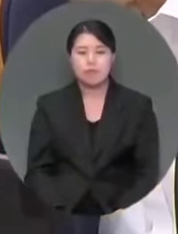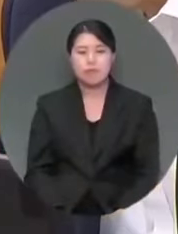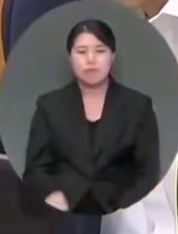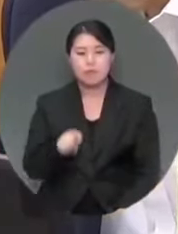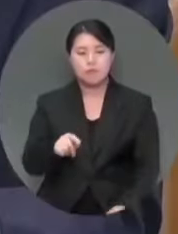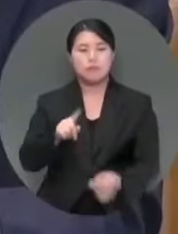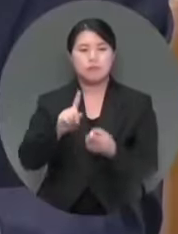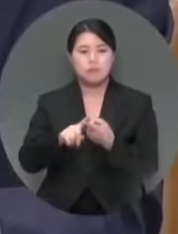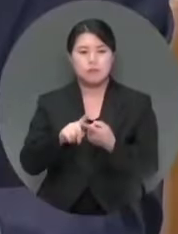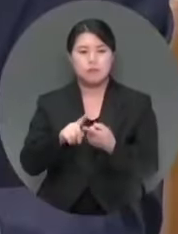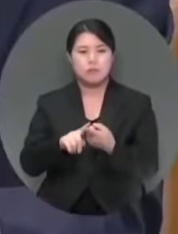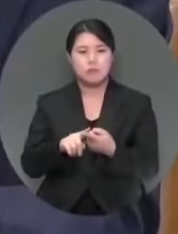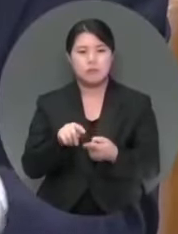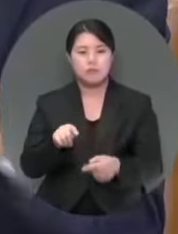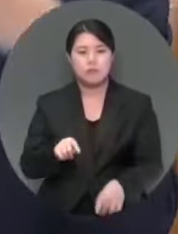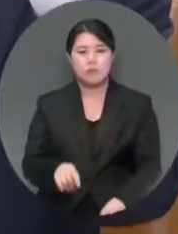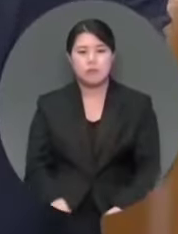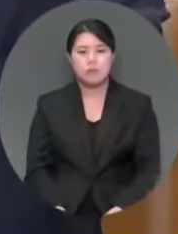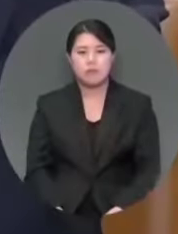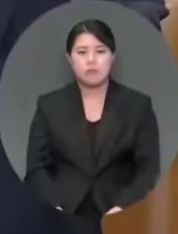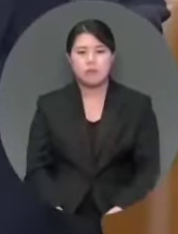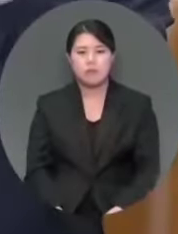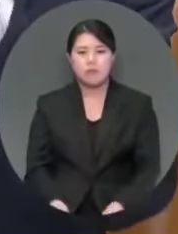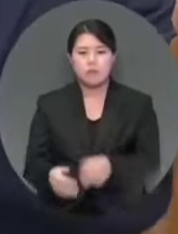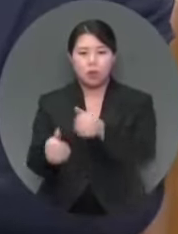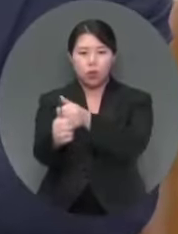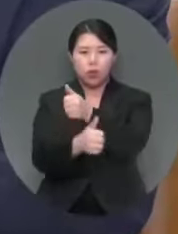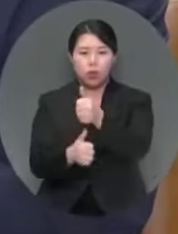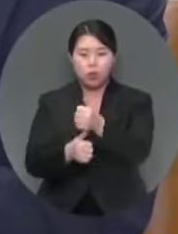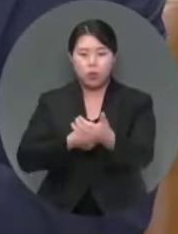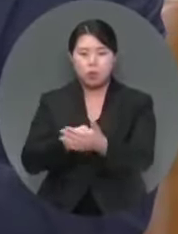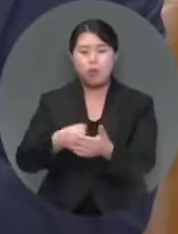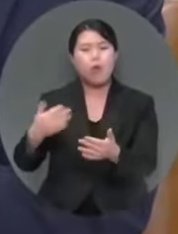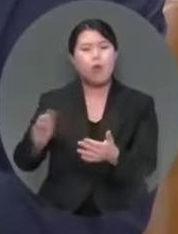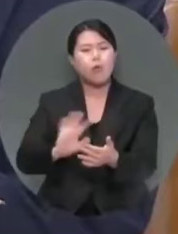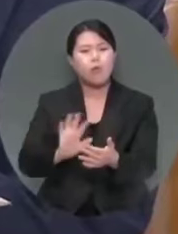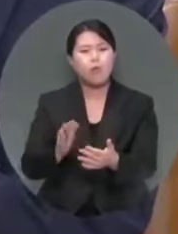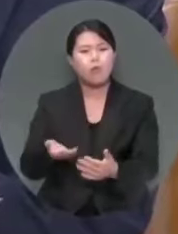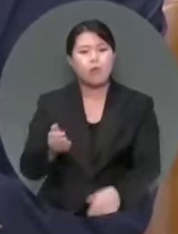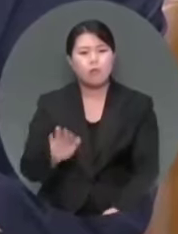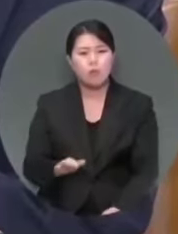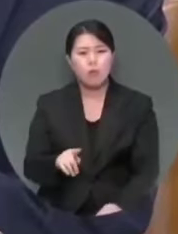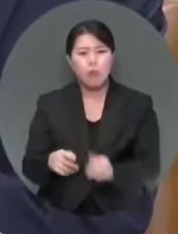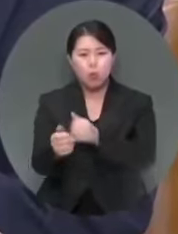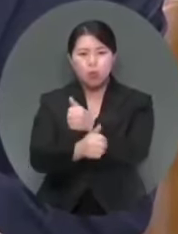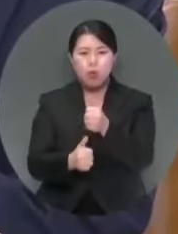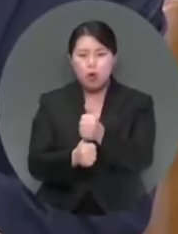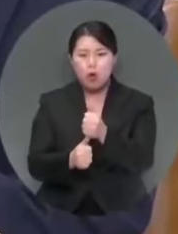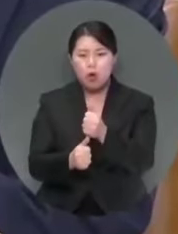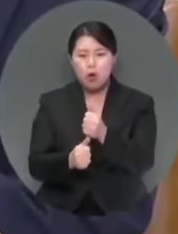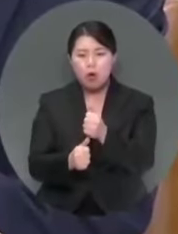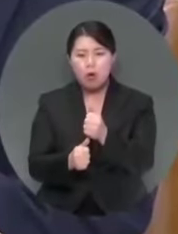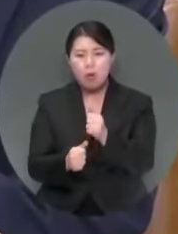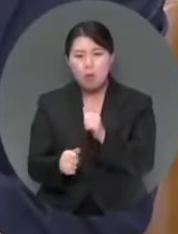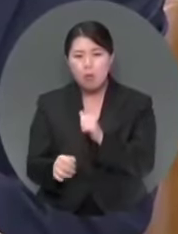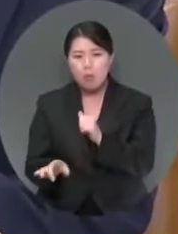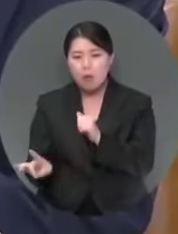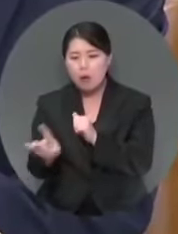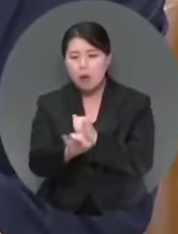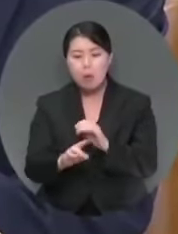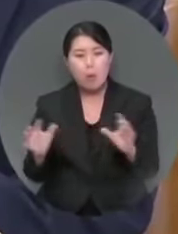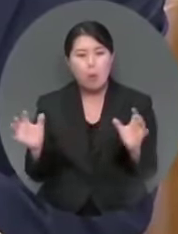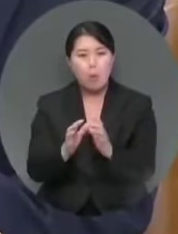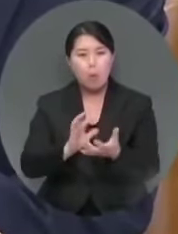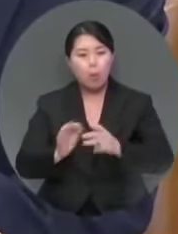부분에 대해서 아니 이렇게 감사위원회 의결도 아닌데 그냥 감사위원끼리 모인 자기들끼리